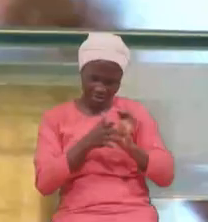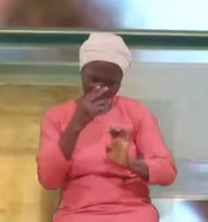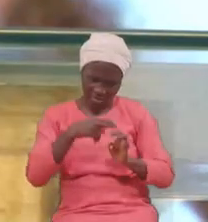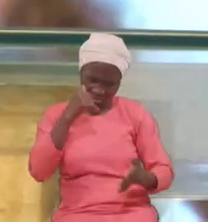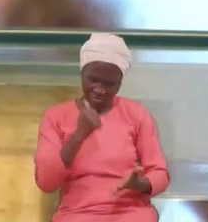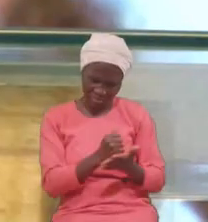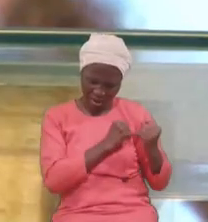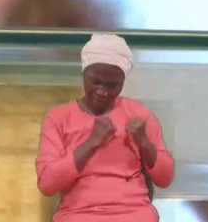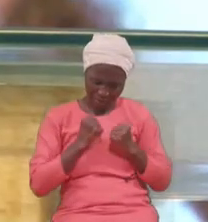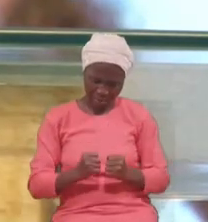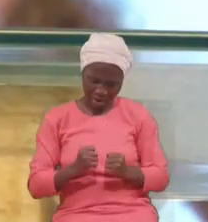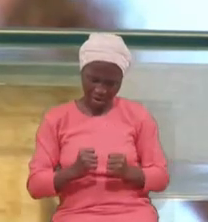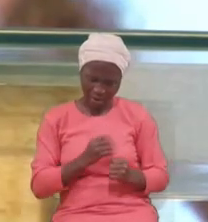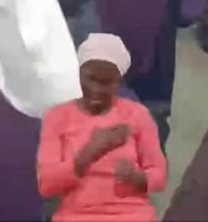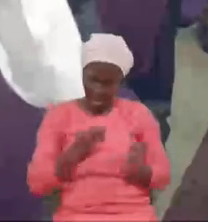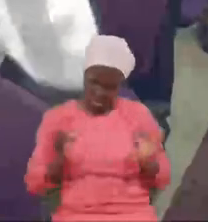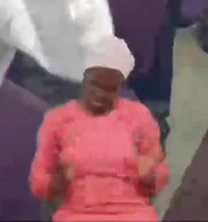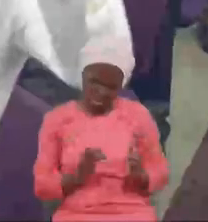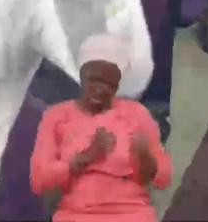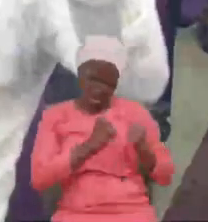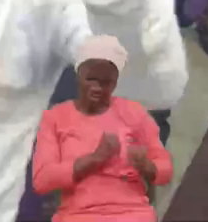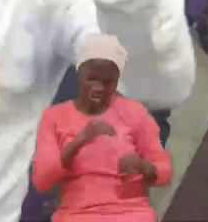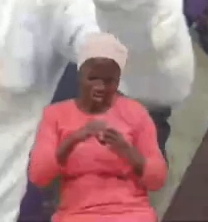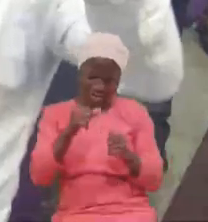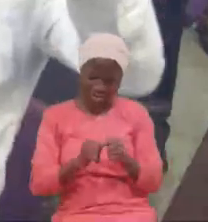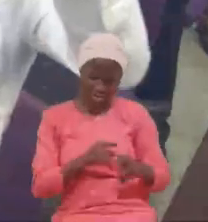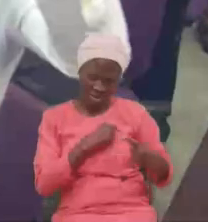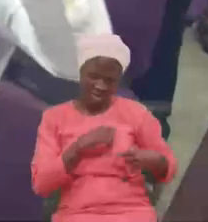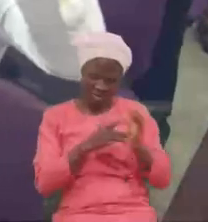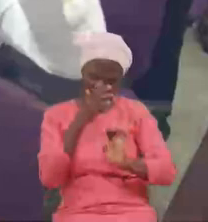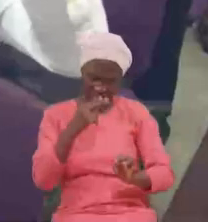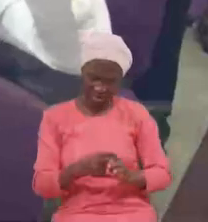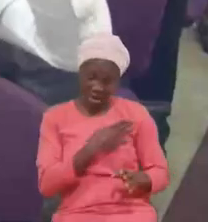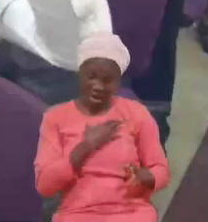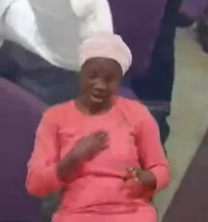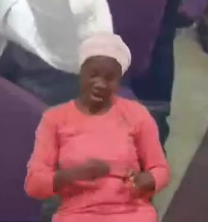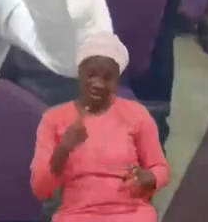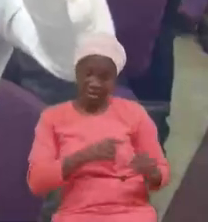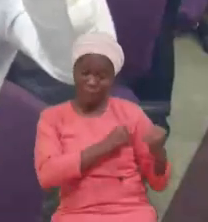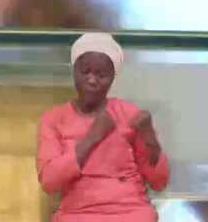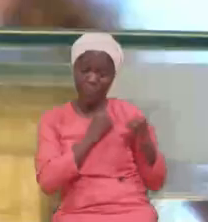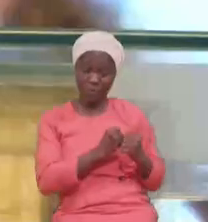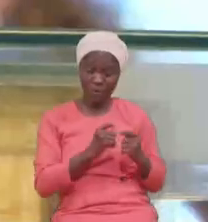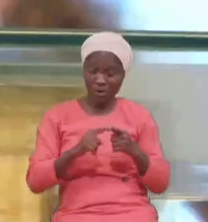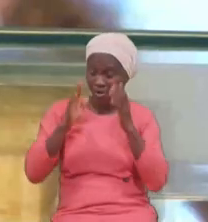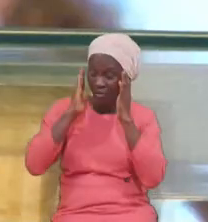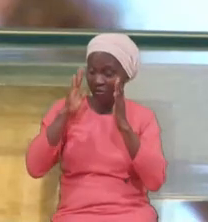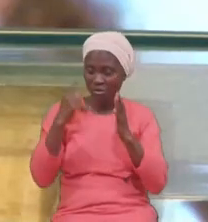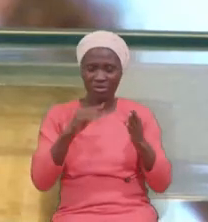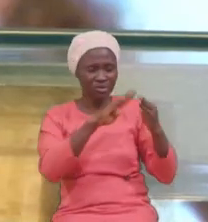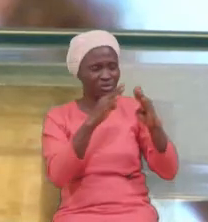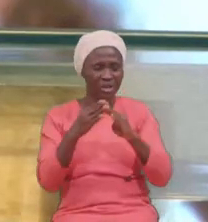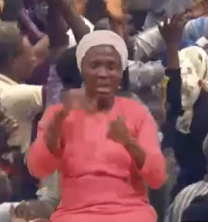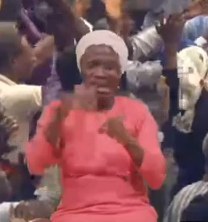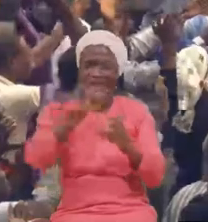chaque cœur, la puissance et le courage dans chaque cœur, et l'audace pour affronter la